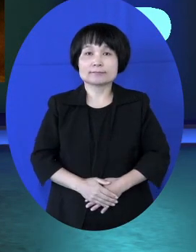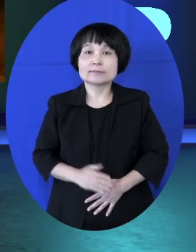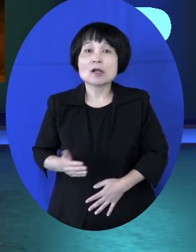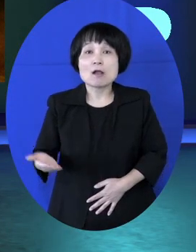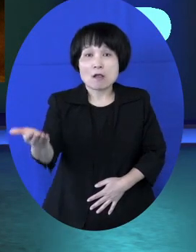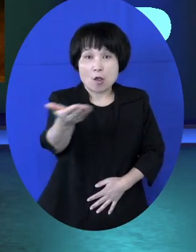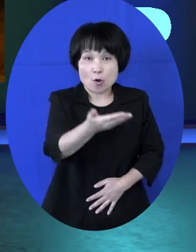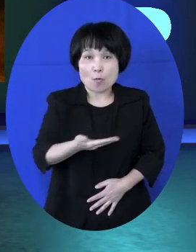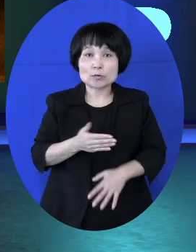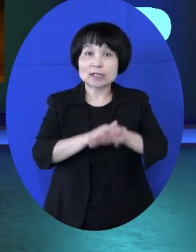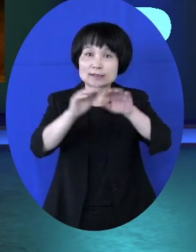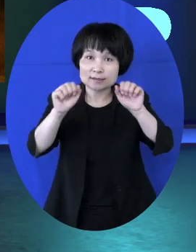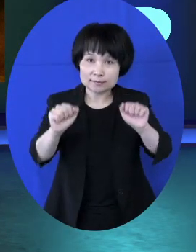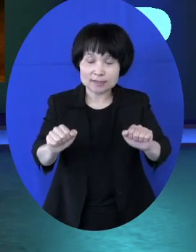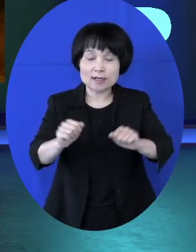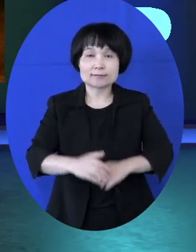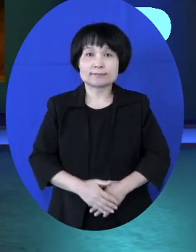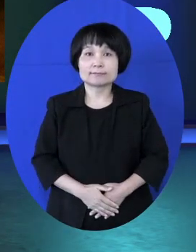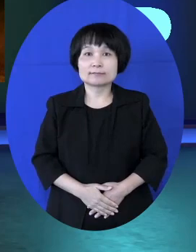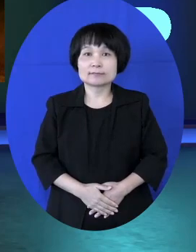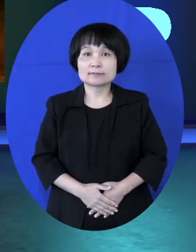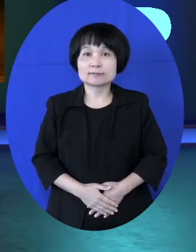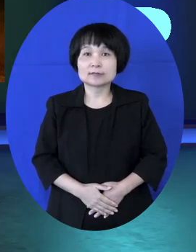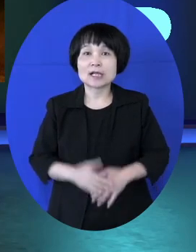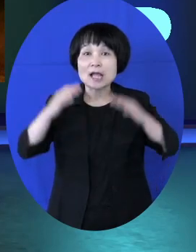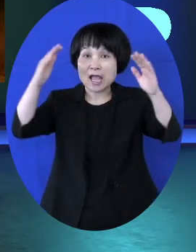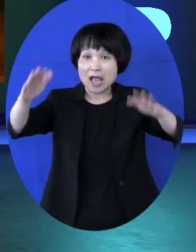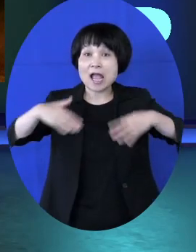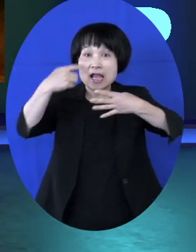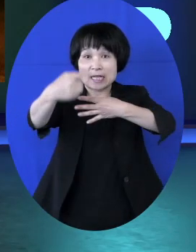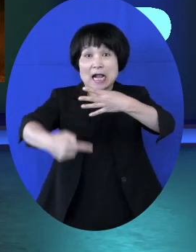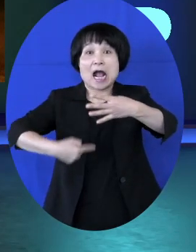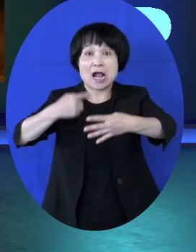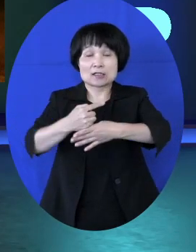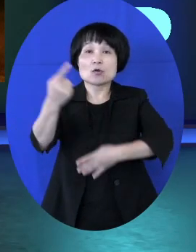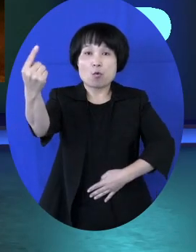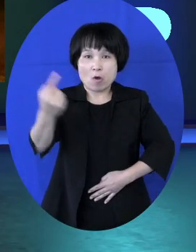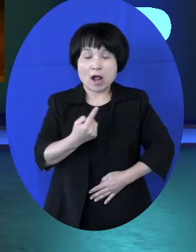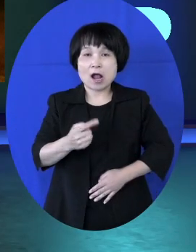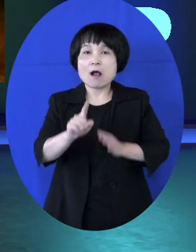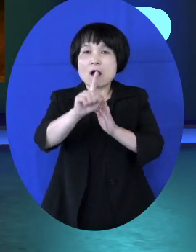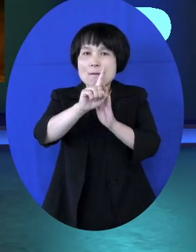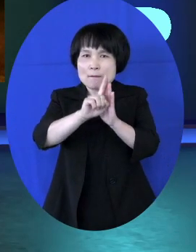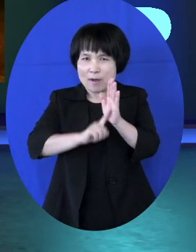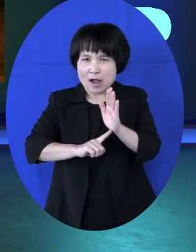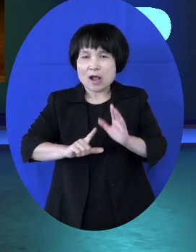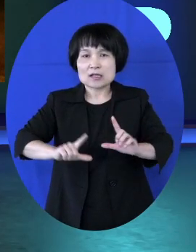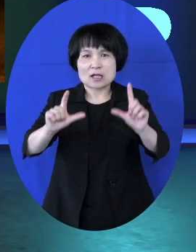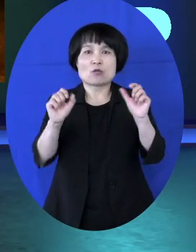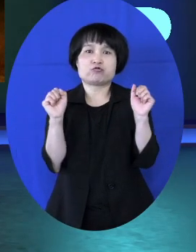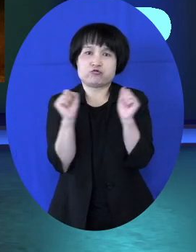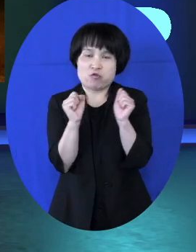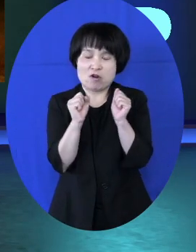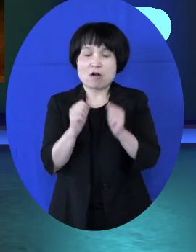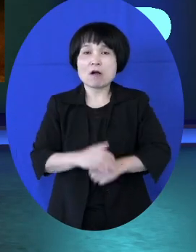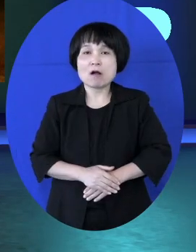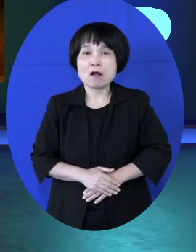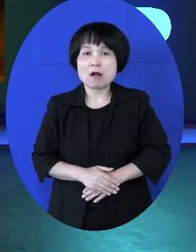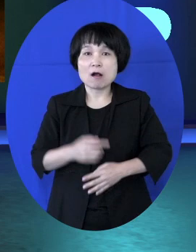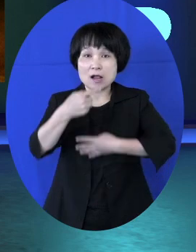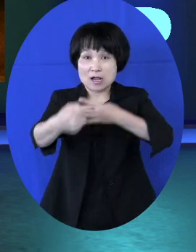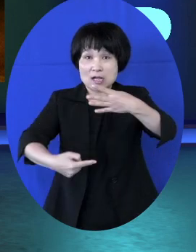시청자 여러분, 안녕하십니까? 가을이 깊어진 만큼 일교차가 커지고 날이 많이 쌀쌀해졌습니다.